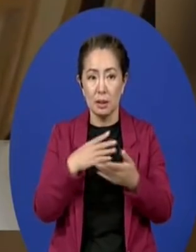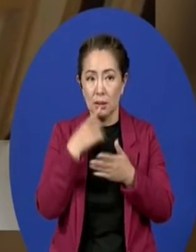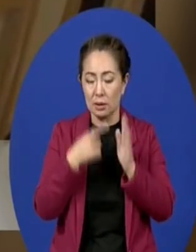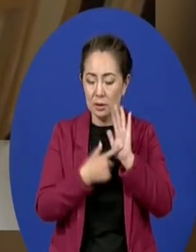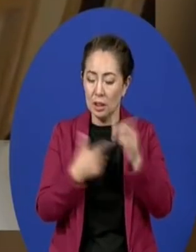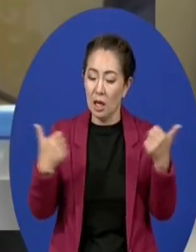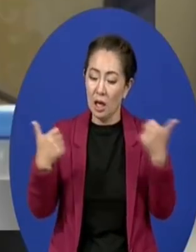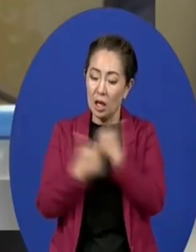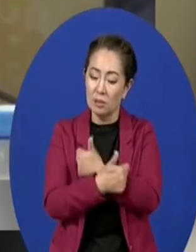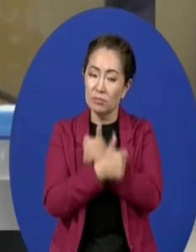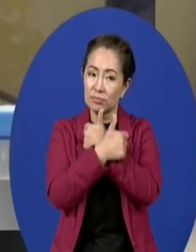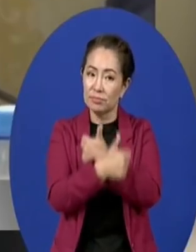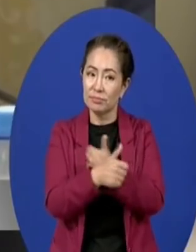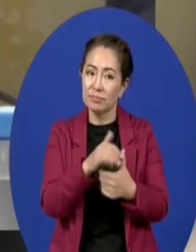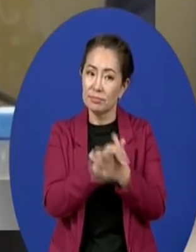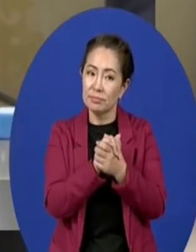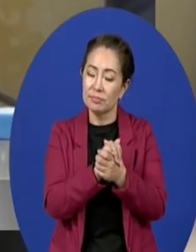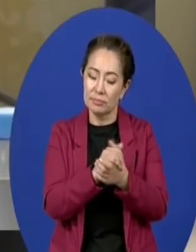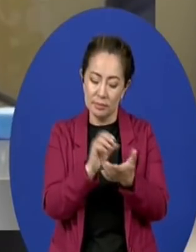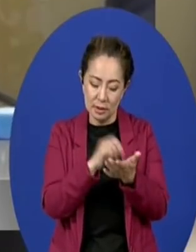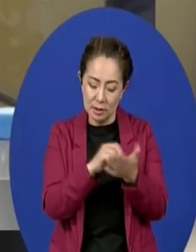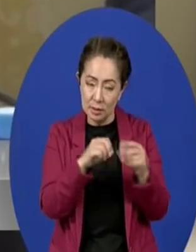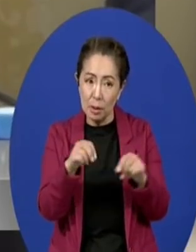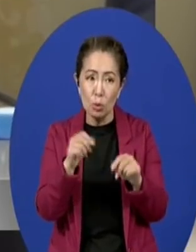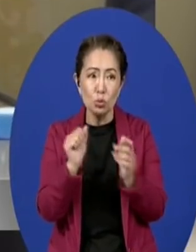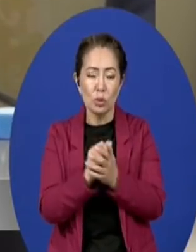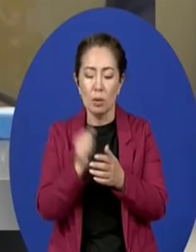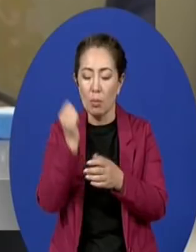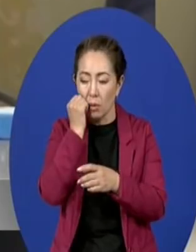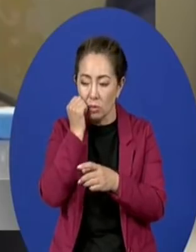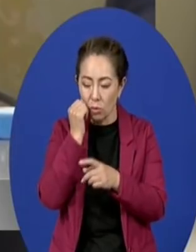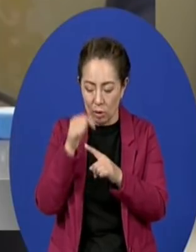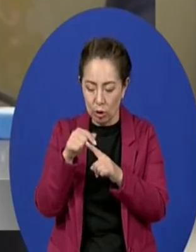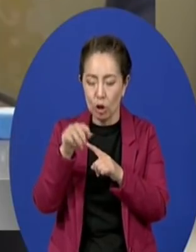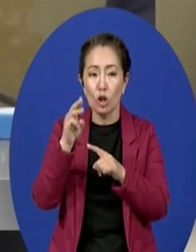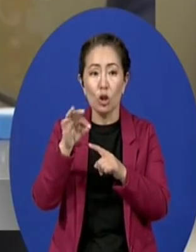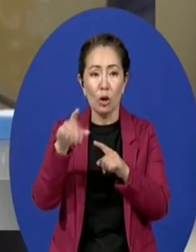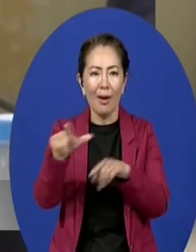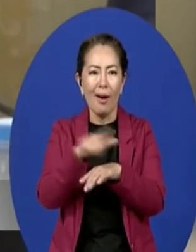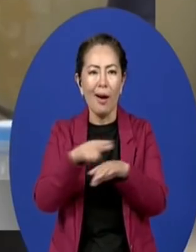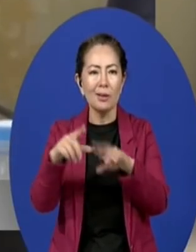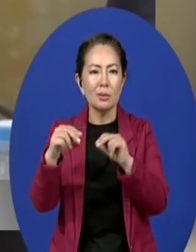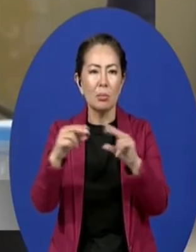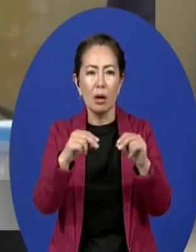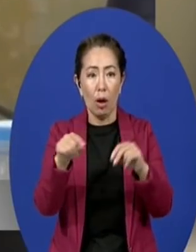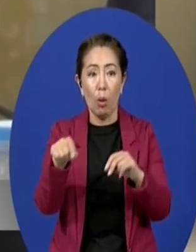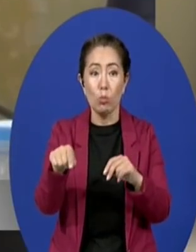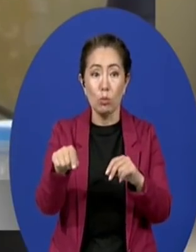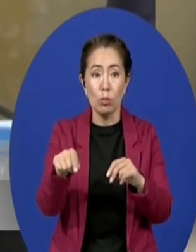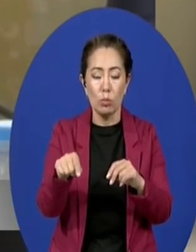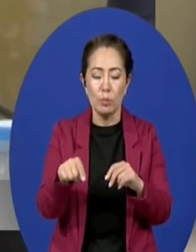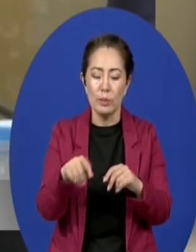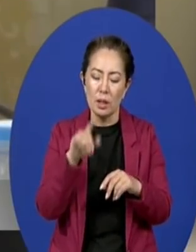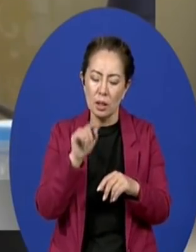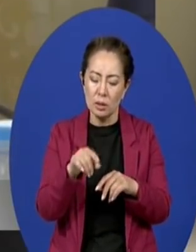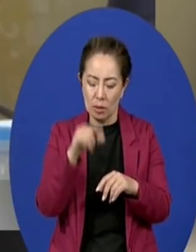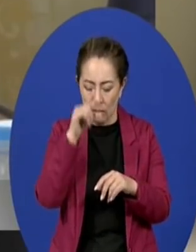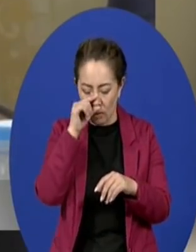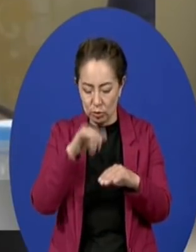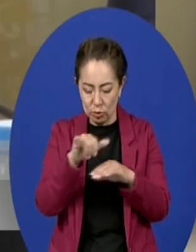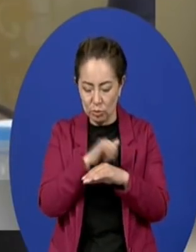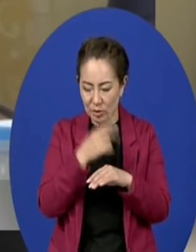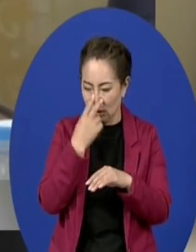энхийн хэлэлцээг байгуулах ажлын чухал хэсэг нь Москва, Токиогийн хоорондох газар нутгийн маргаа юм. Өдгөө Орос улбааны